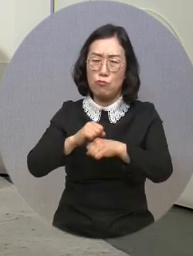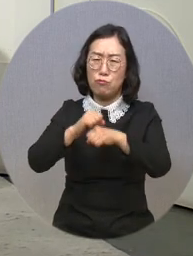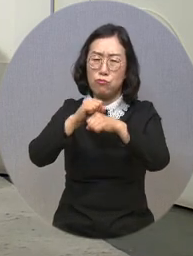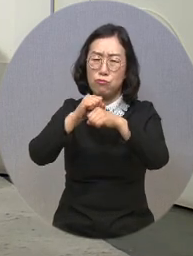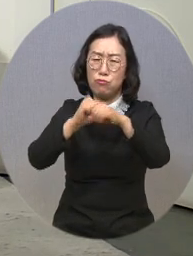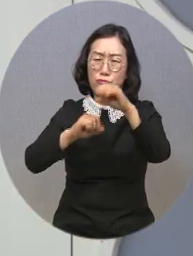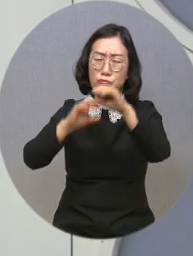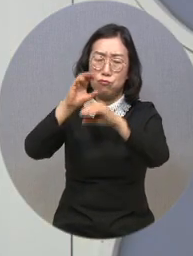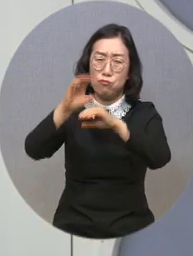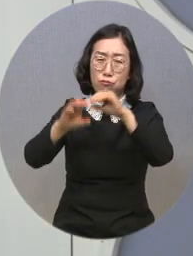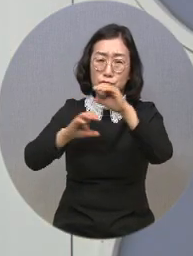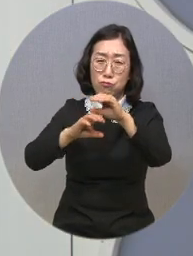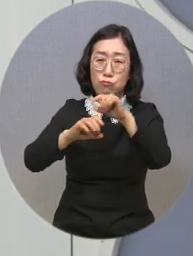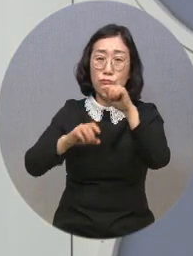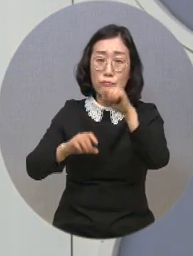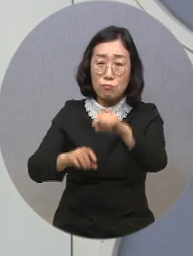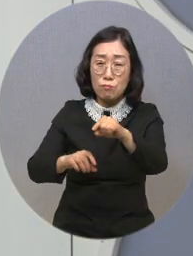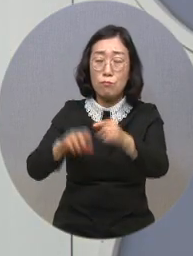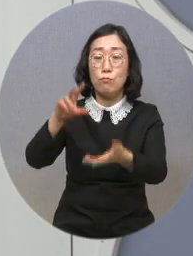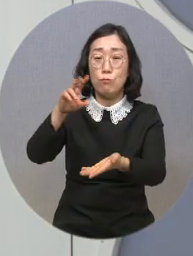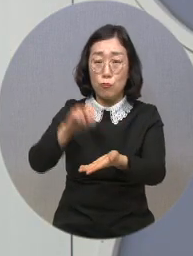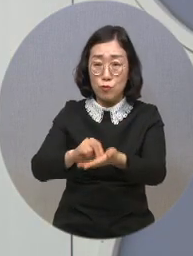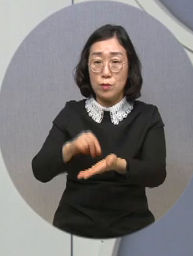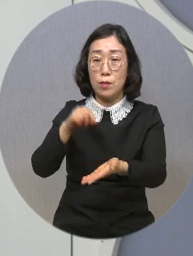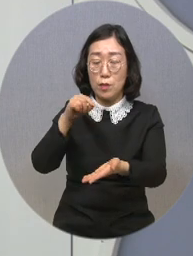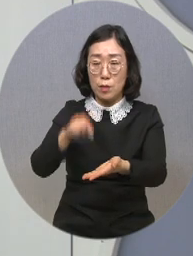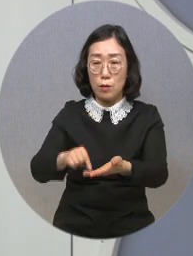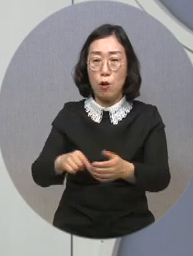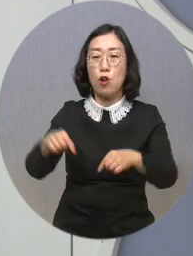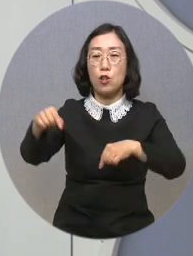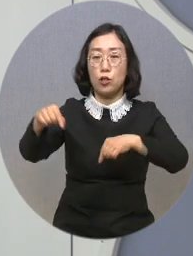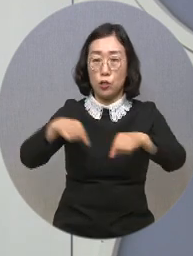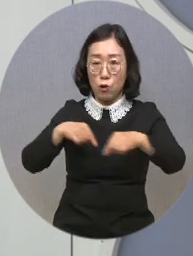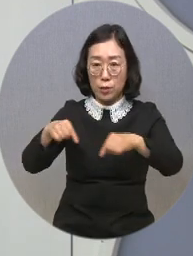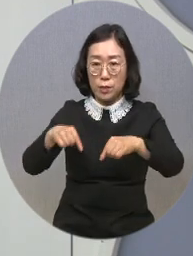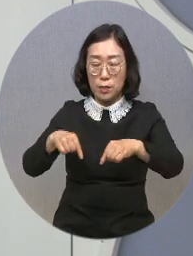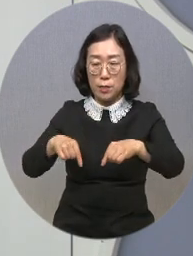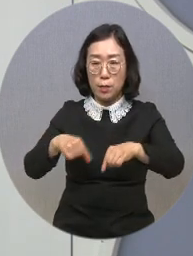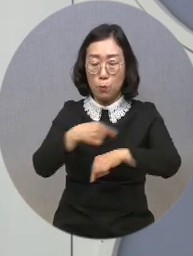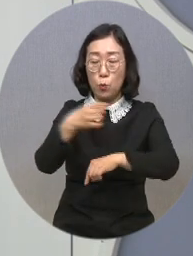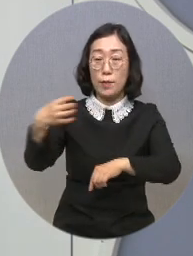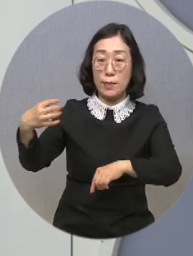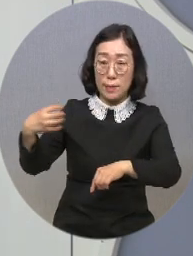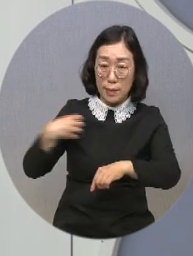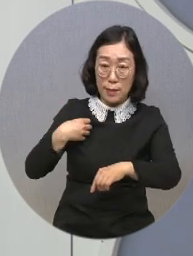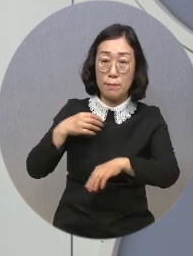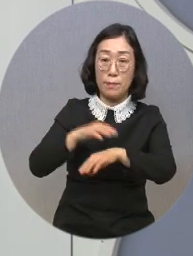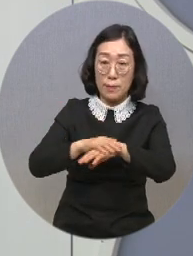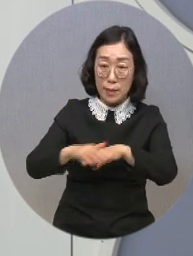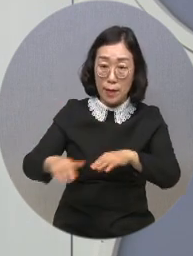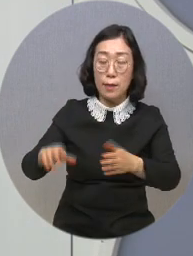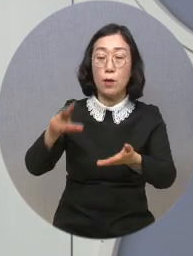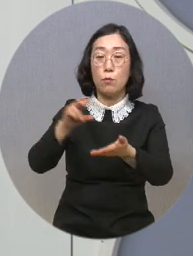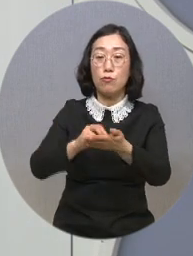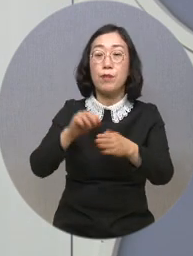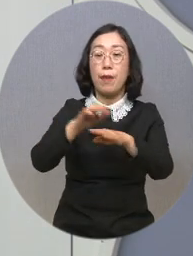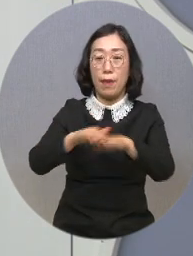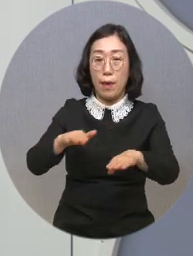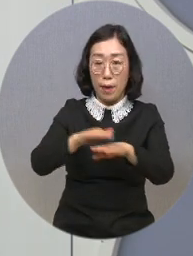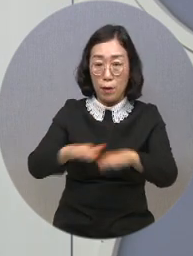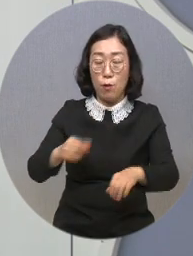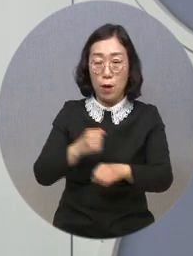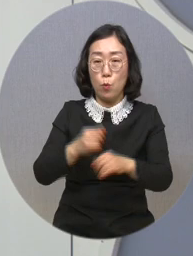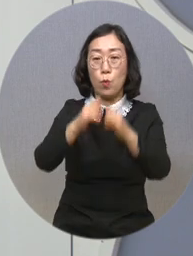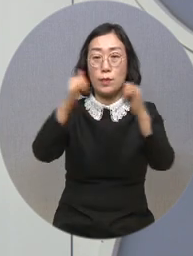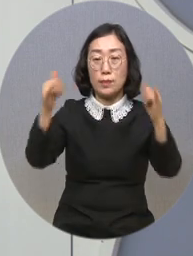때가 없거든요. 그래서 이제는 정치가 자기 본령을 찾아서 문제를 해결하고